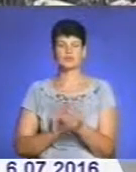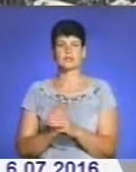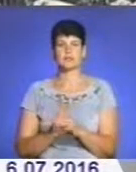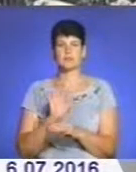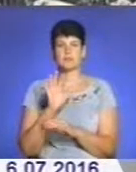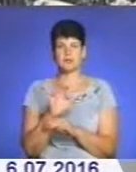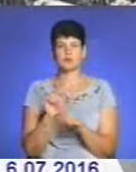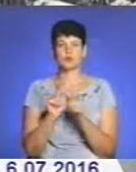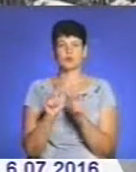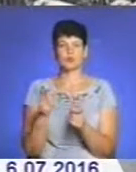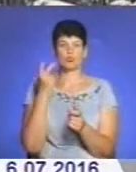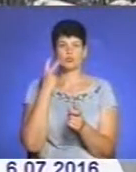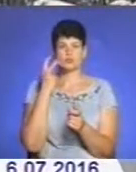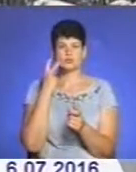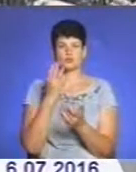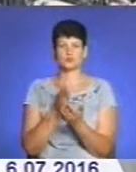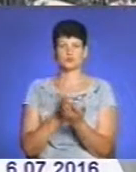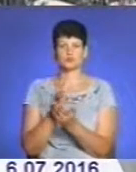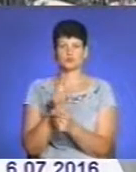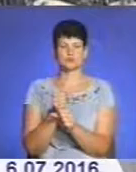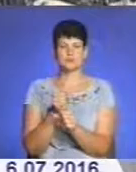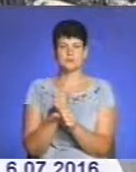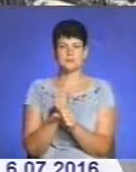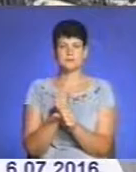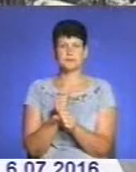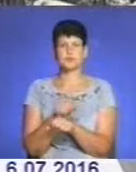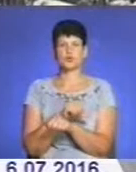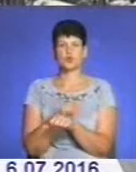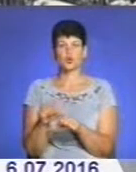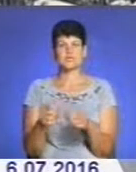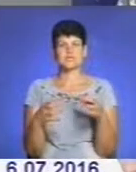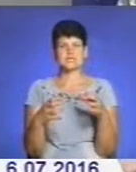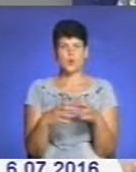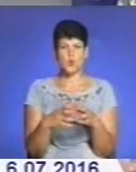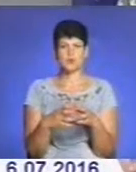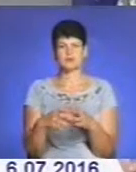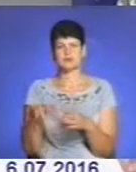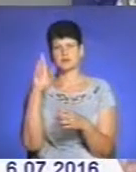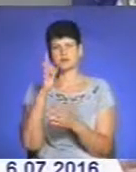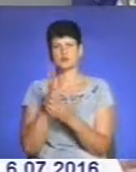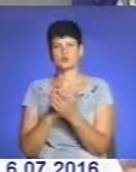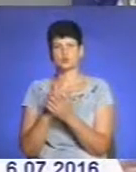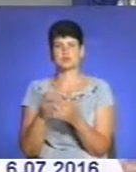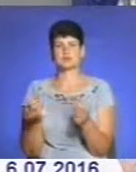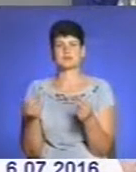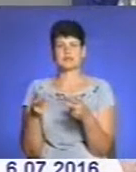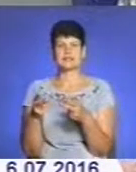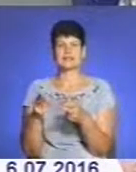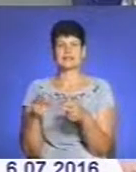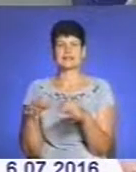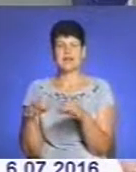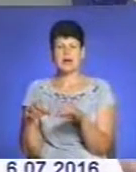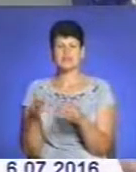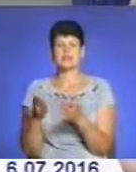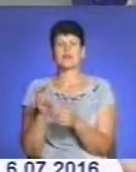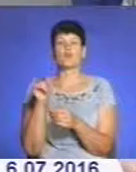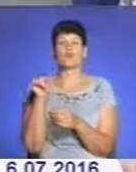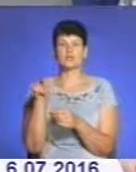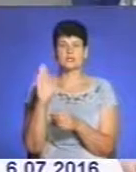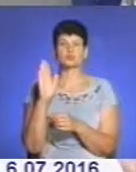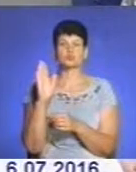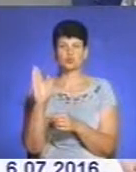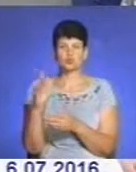постійної дислокації військової частини, відповідно прикордонних загонів, Державна служба спеціального транспорту, там, де вони відповідно